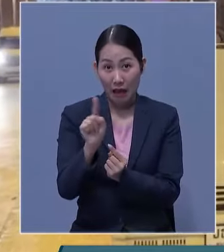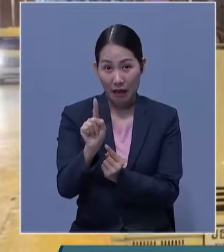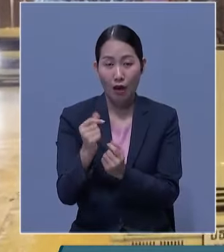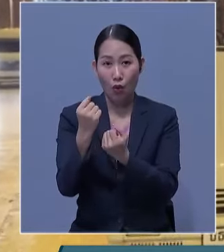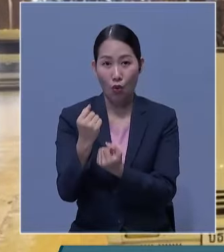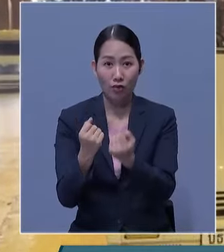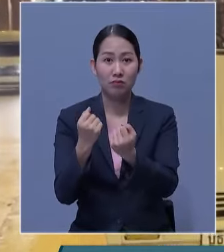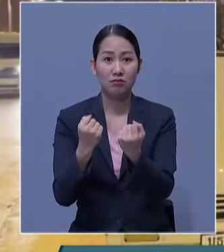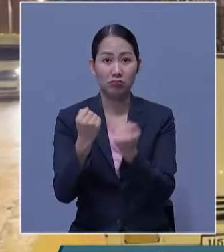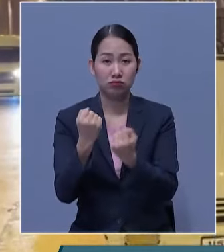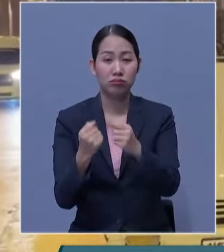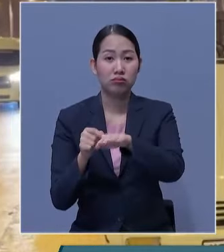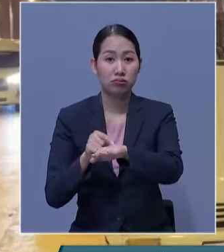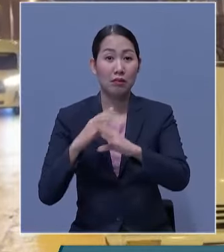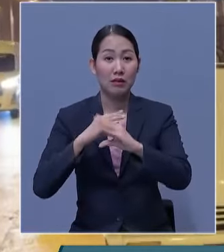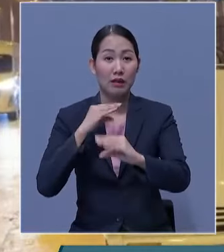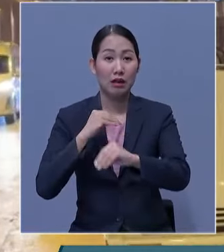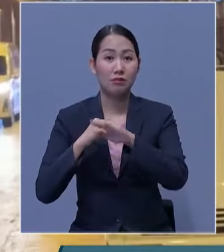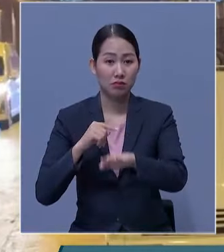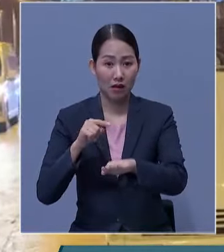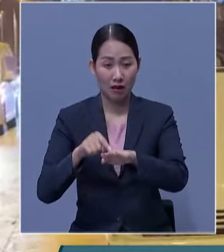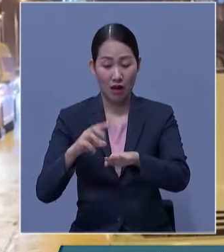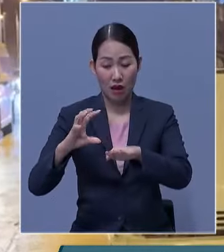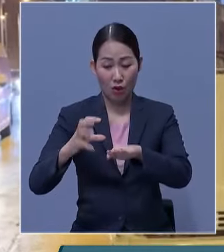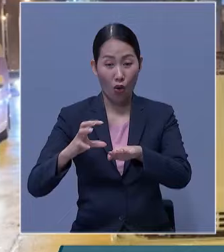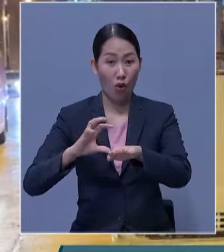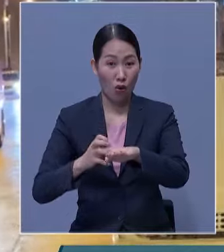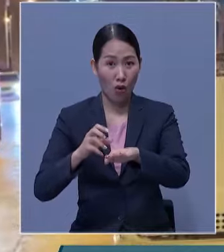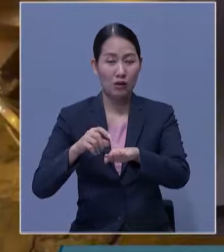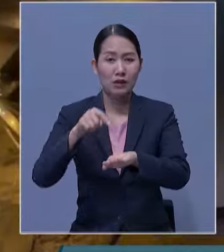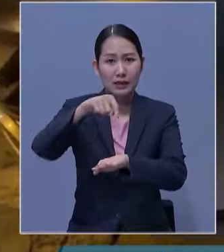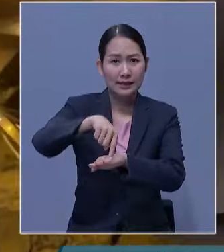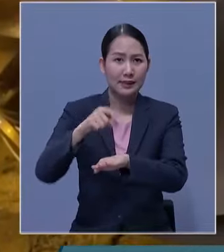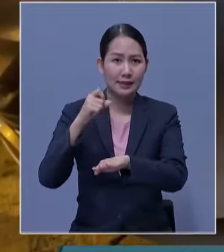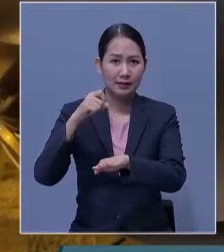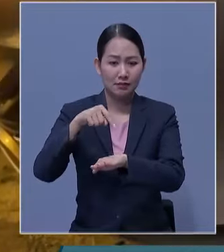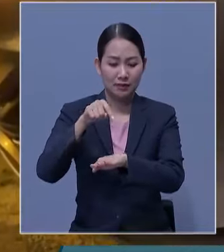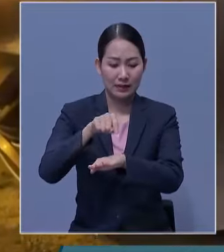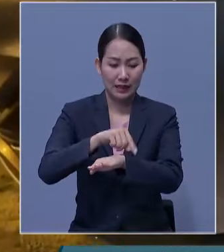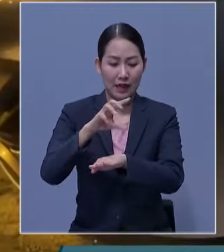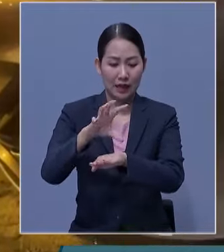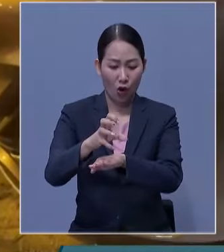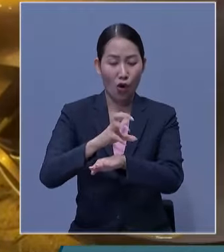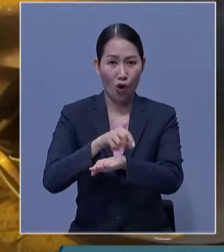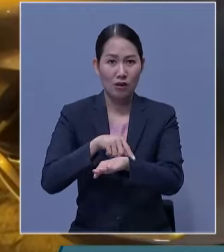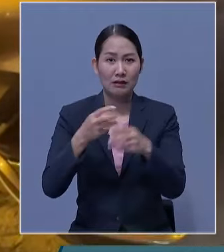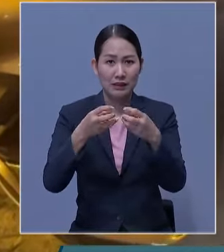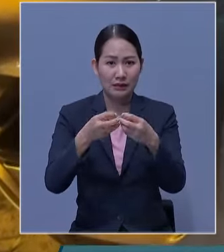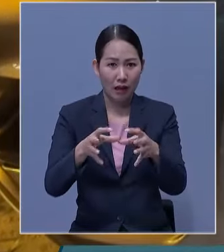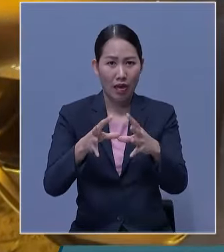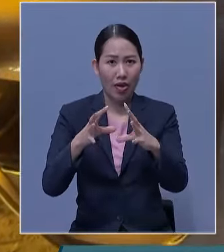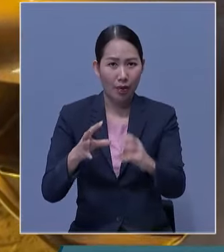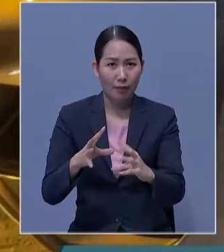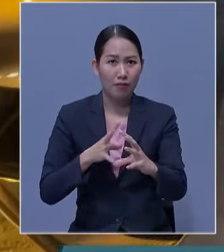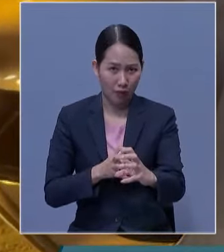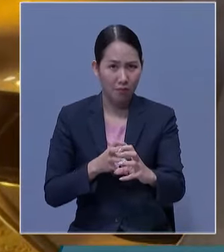ี้ล้อหน้าและล้อหลังด้านซ้ายแตกเสียหายรวมทั้งยมีรถมุตไซ Therapแล้รถเก๋งอหายครั้นจอ